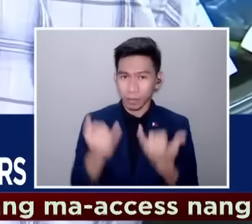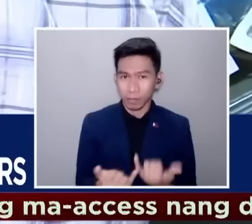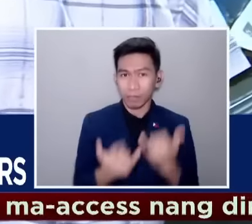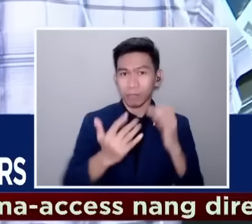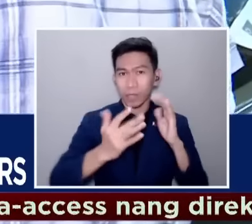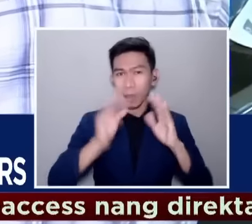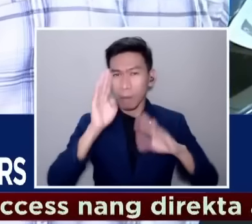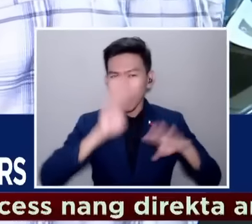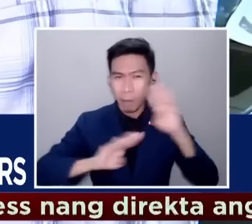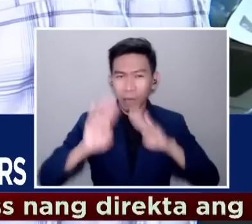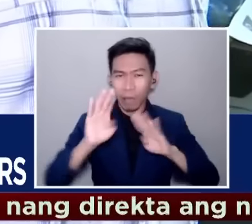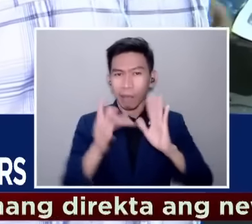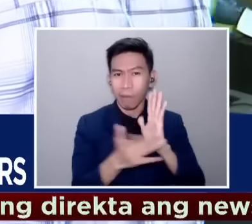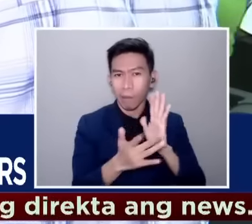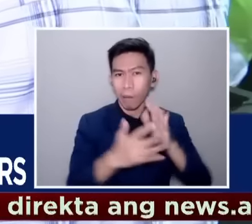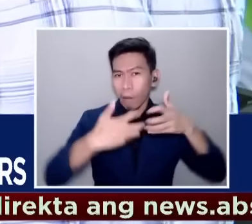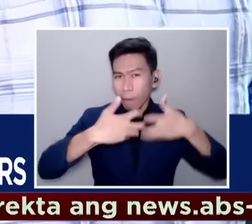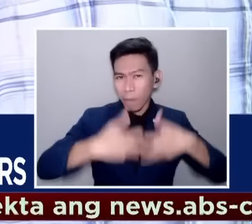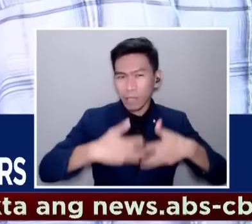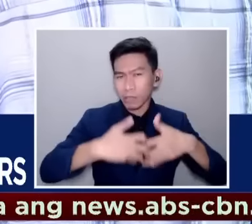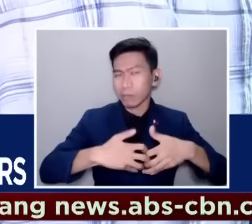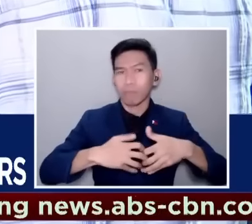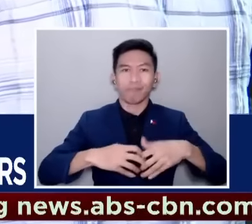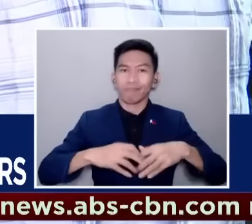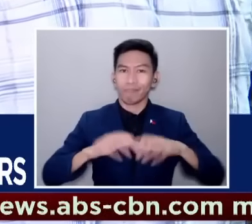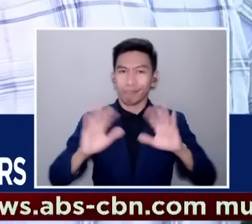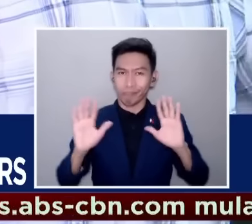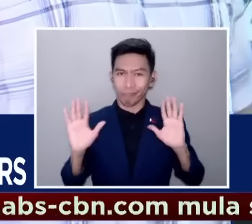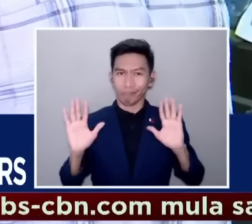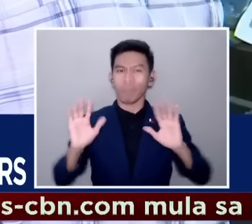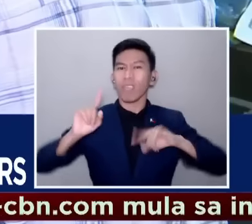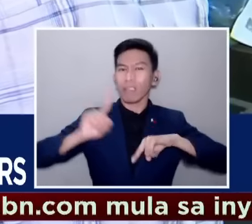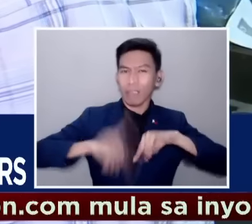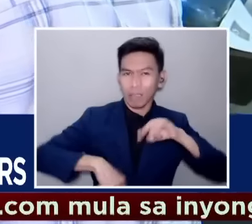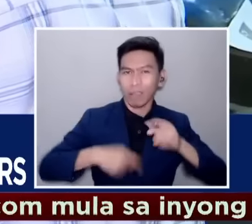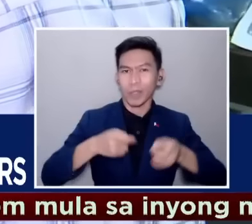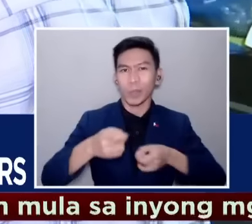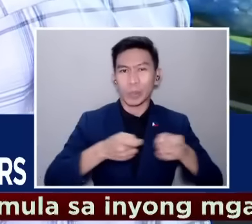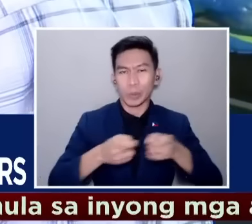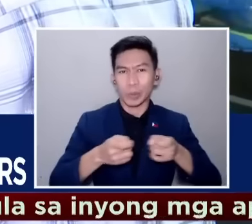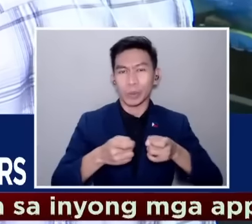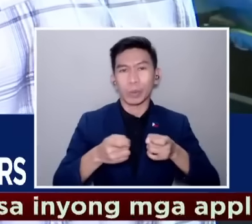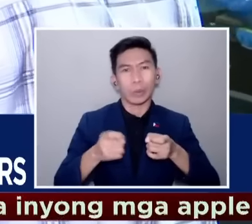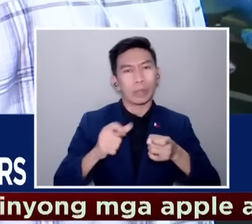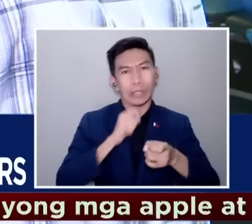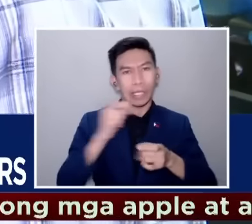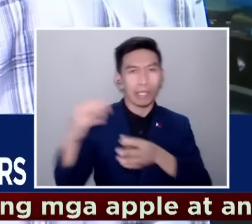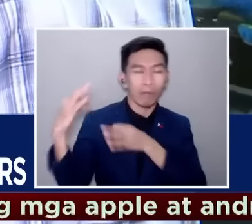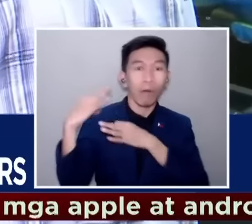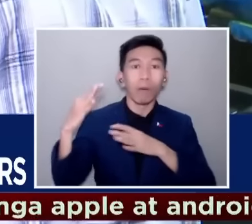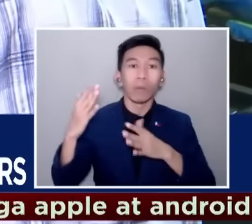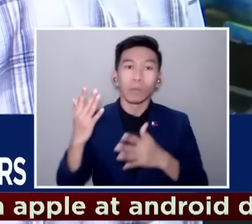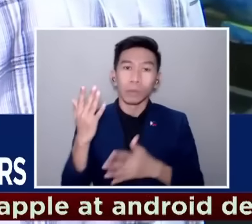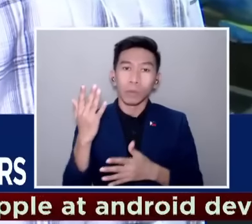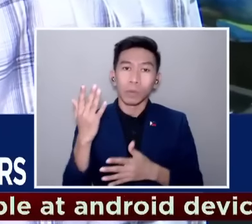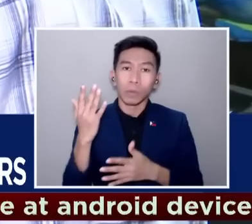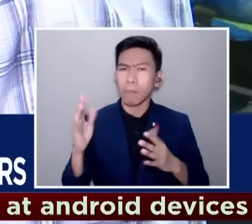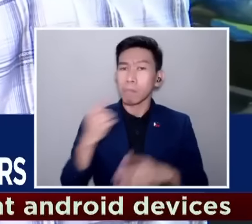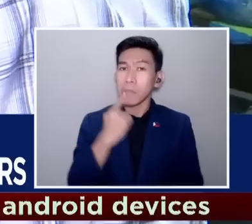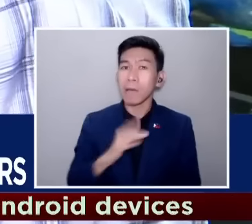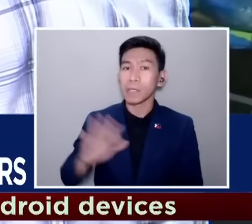na nila kontrolado. Sinisiguro naman nila na walang mangyayaring dayaan dahil lahat ng insidente ay nakasulat